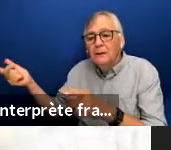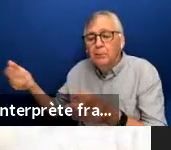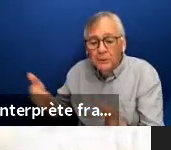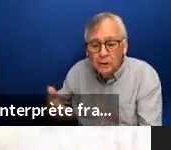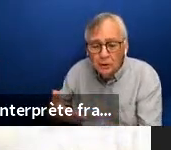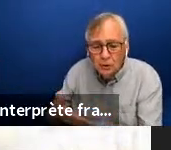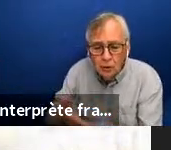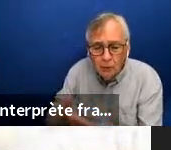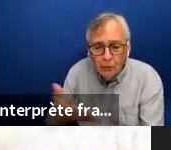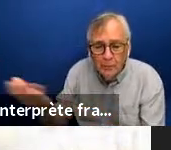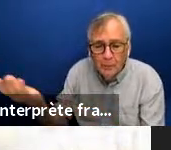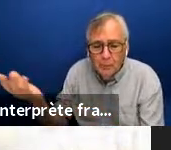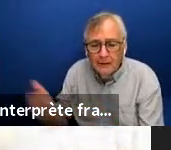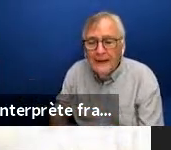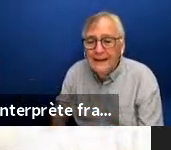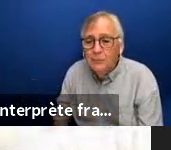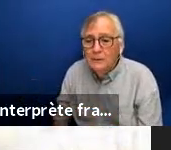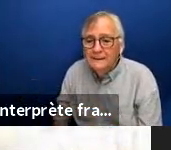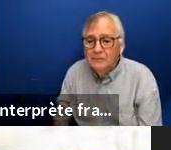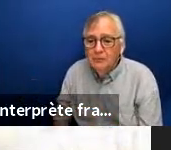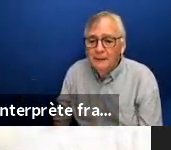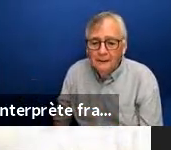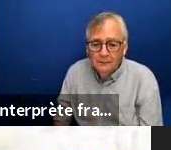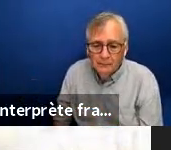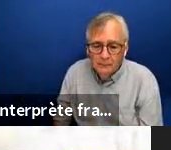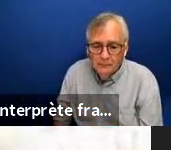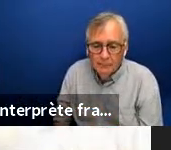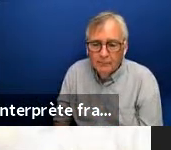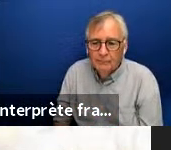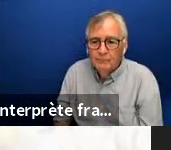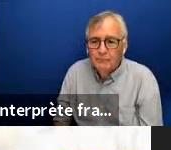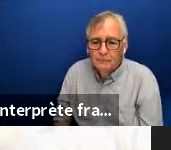OK, oui, moi, je ne le vois pas. Pouvez la lire, oui, s'il vous plaît.